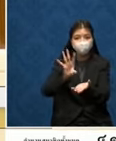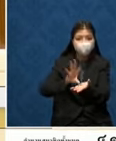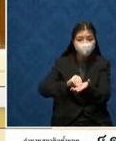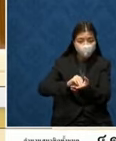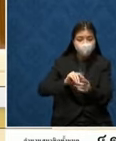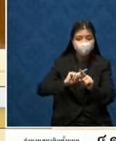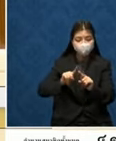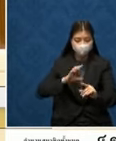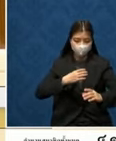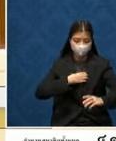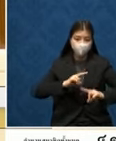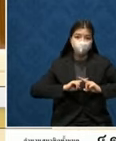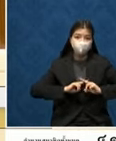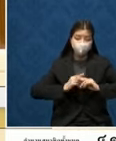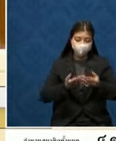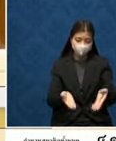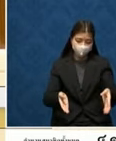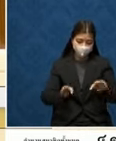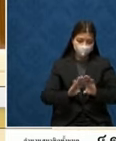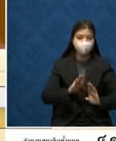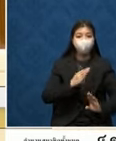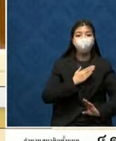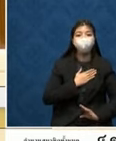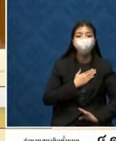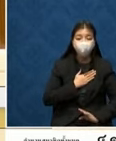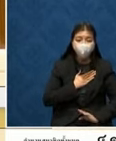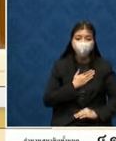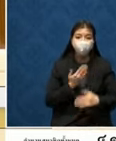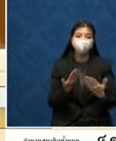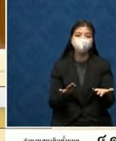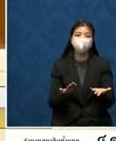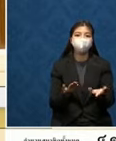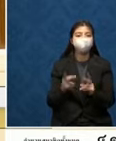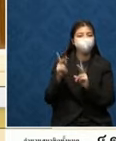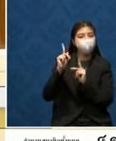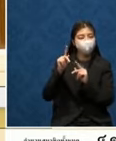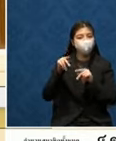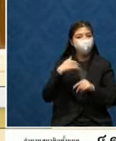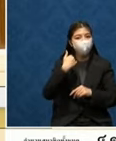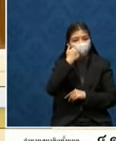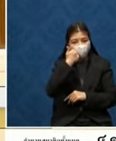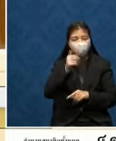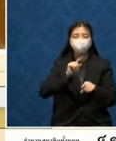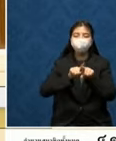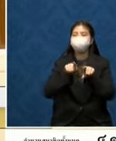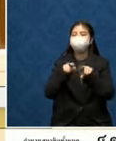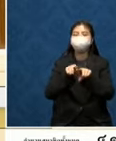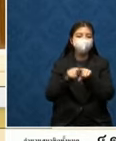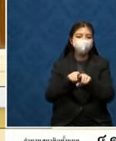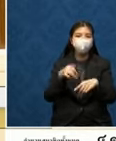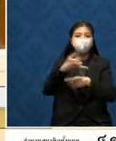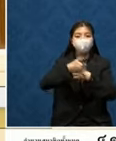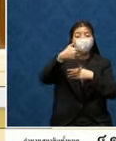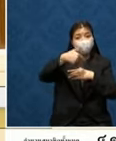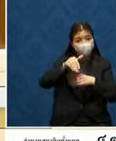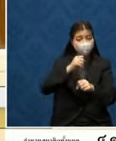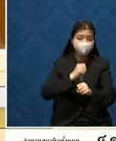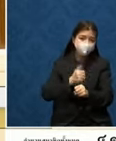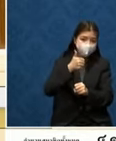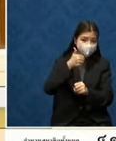อยากจะรักษาลูกตัวเองในที่มันเป็นพื้นที่ที่ค่อนข้างจะไม่ทำให้เขาเสียชื่อเสียงผมก็เหมือนต่างประเทศเทำกำลังคิดอยู่จะทำได้